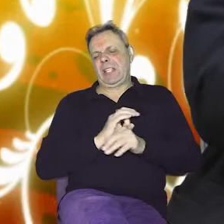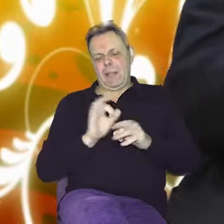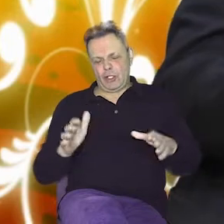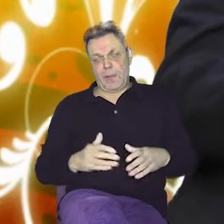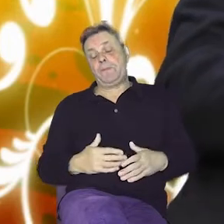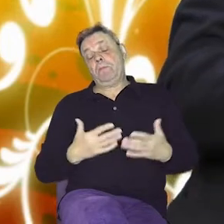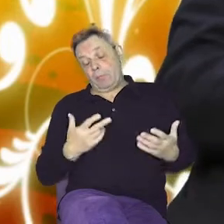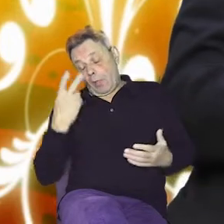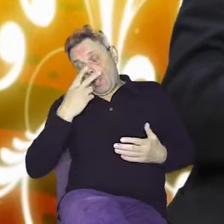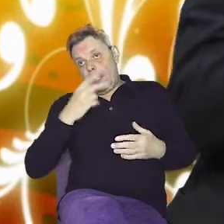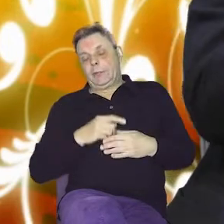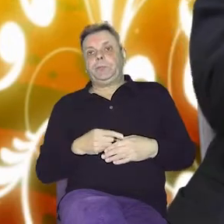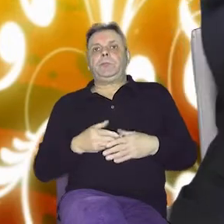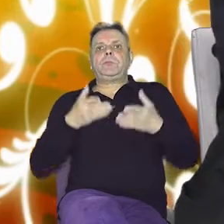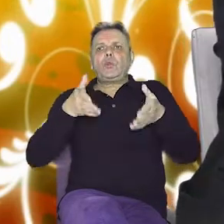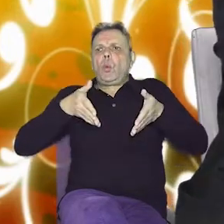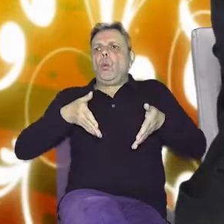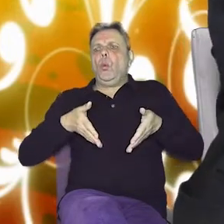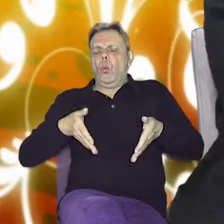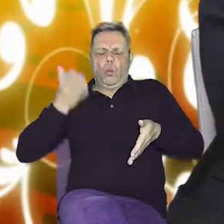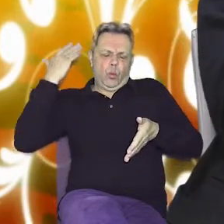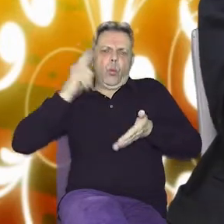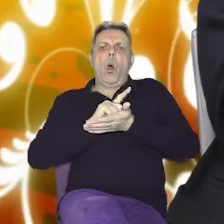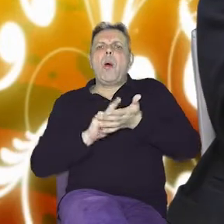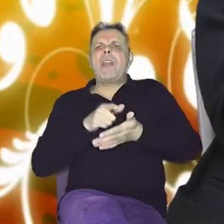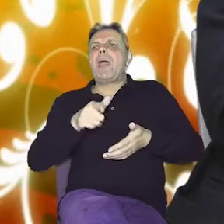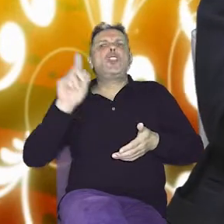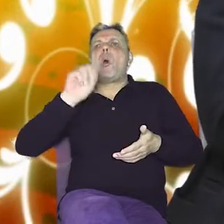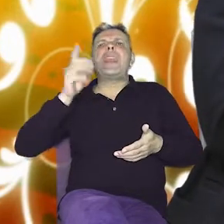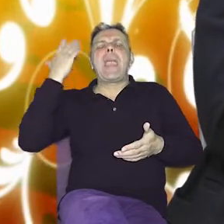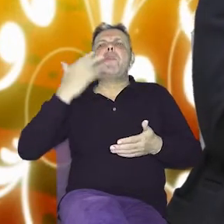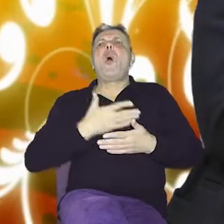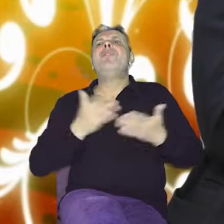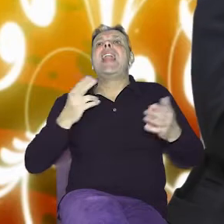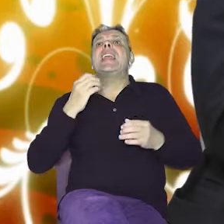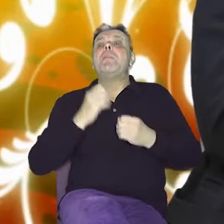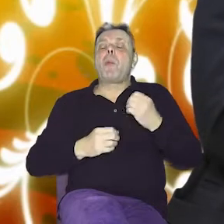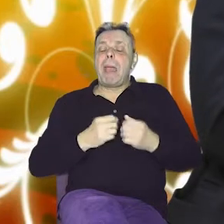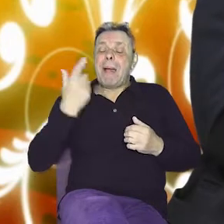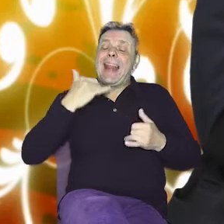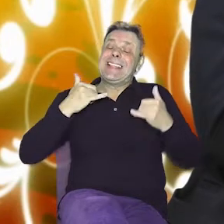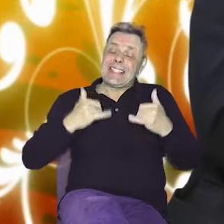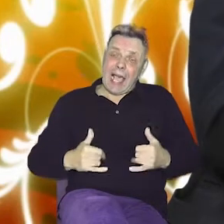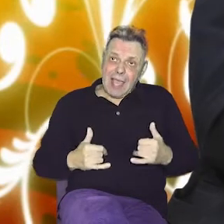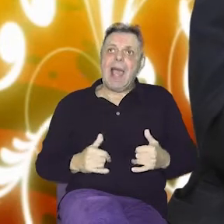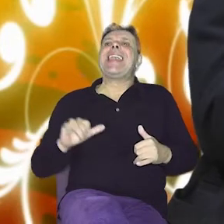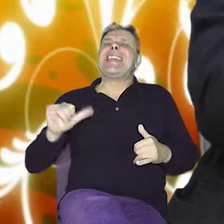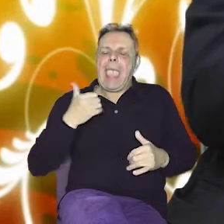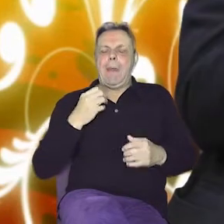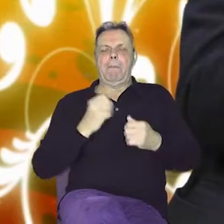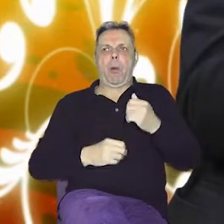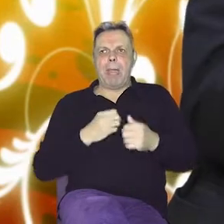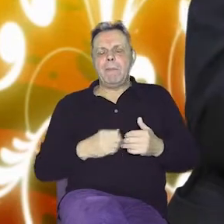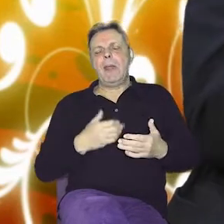Jo? E sad tu u ono vrijeme to nije bio tako veliki problem, međutim sada to zasigurno je